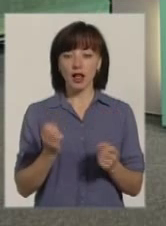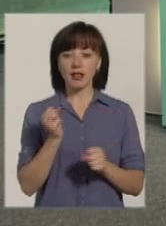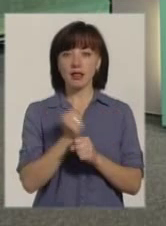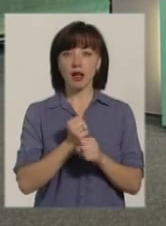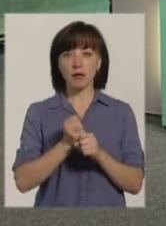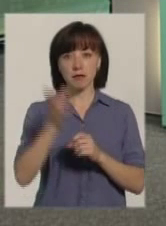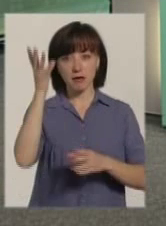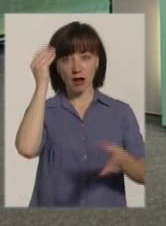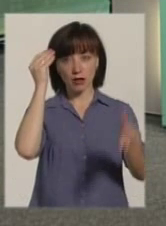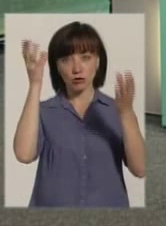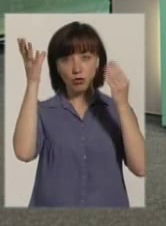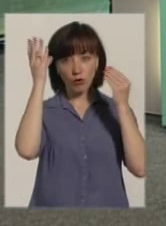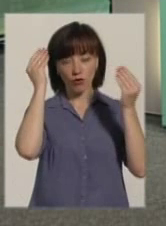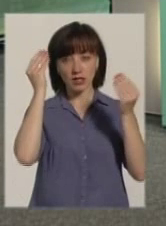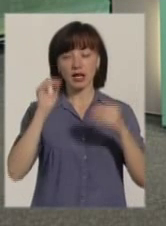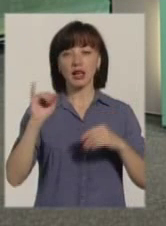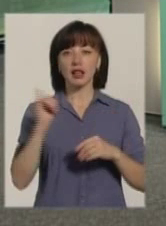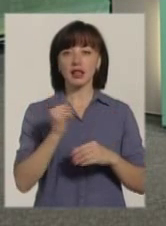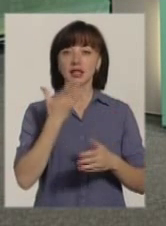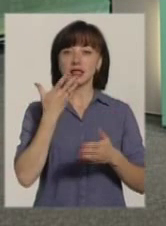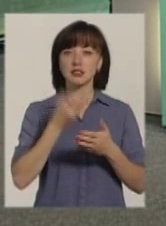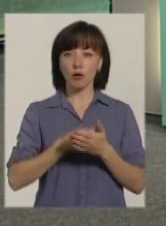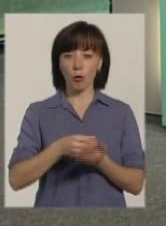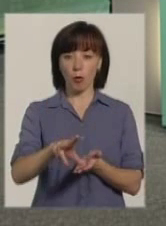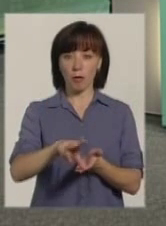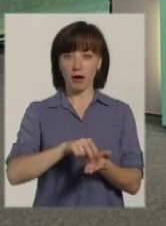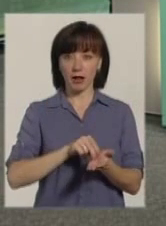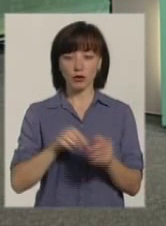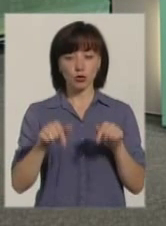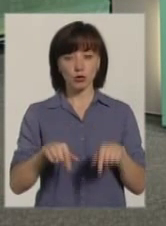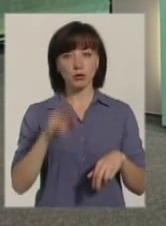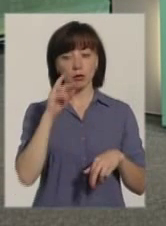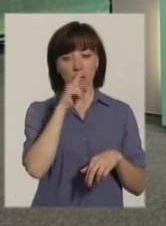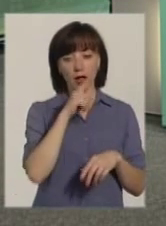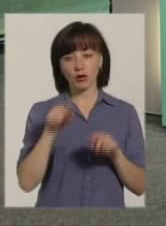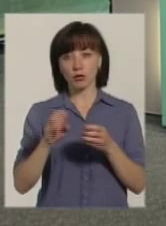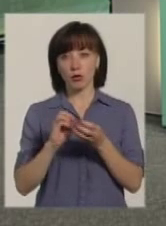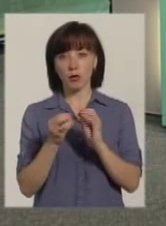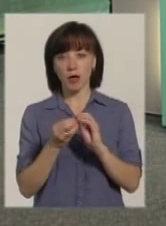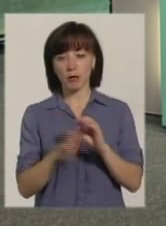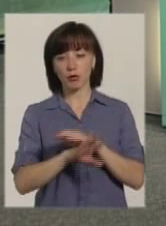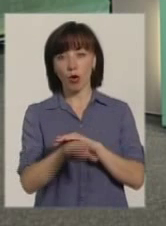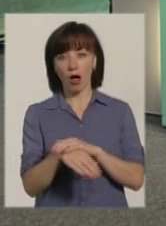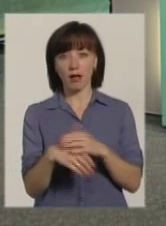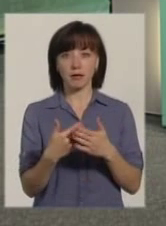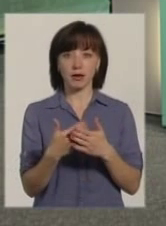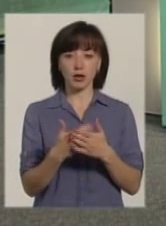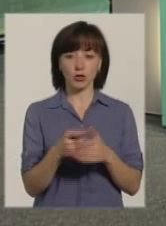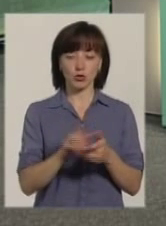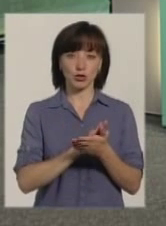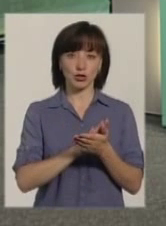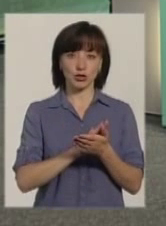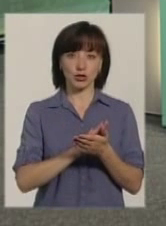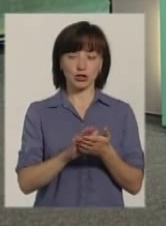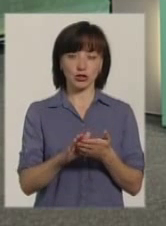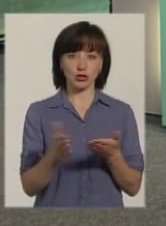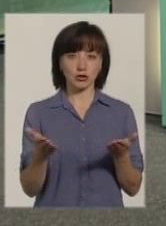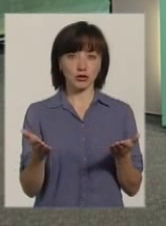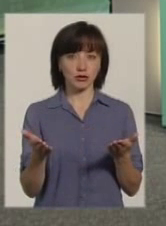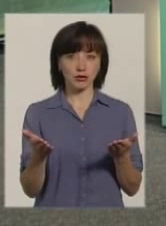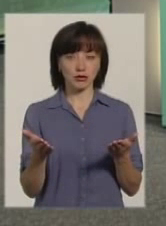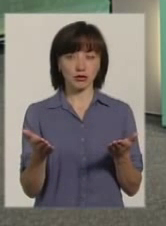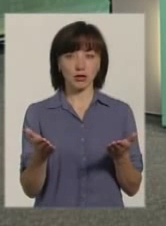вони будуть ініціювати, напрацьовувати на своєму прикладі. Отут є помилка, тут є проблема, тут є прогалина, тут є біла пляма. Тобто